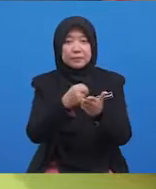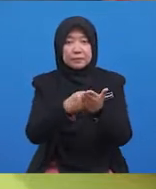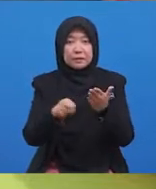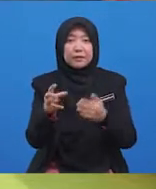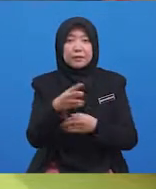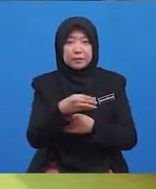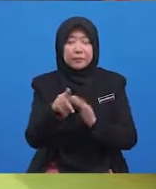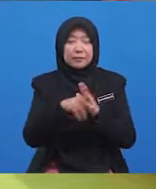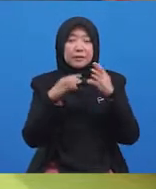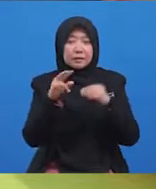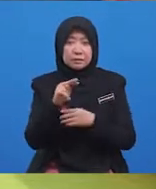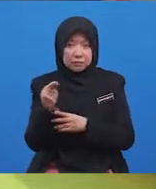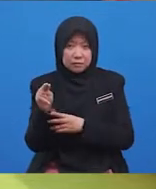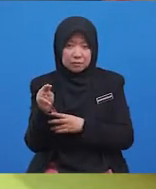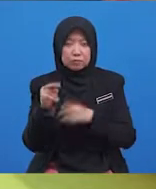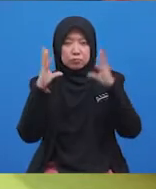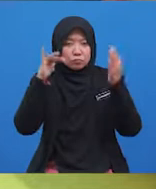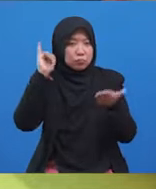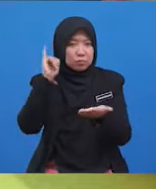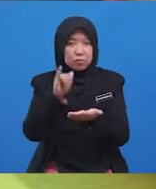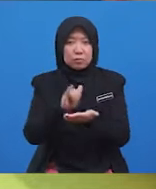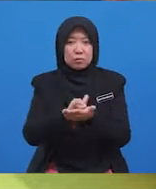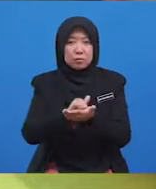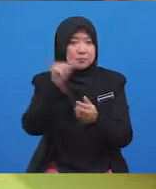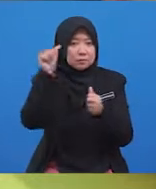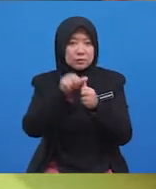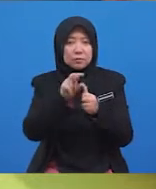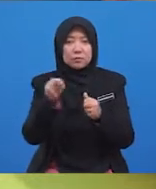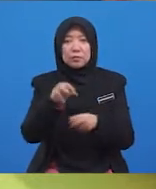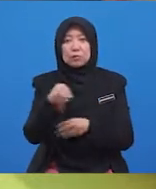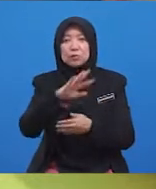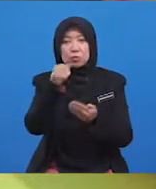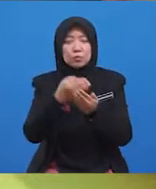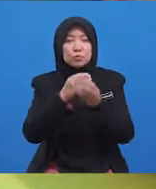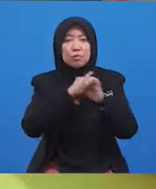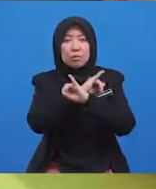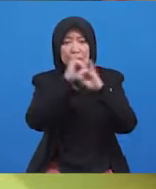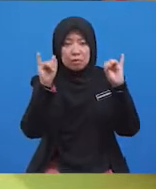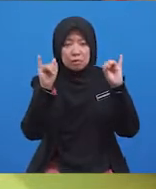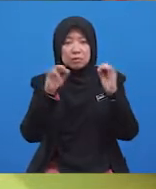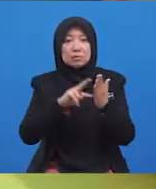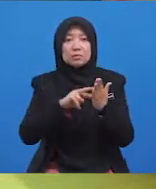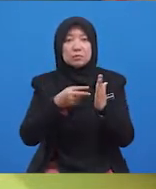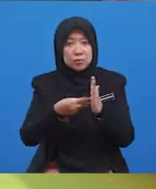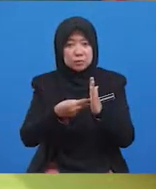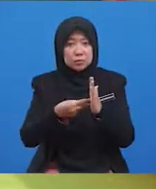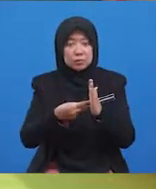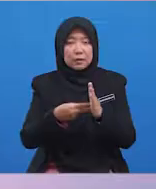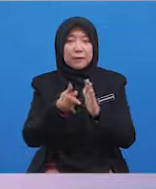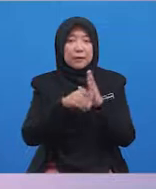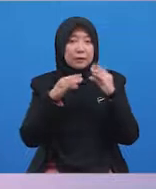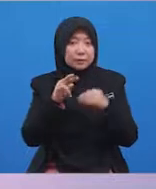pengajaran. Cikgu yakin ingatan murid-murid masih jelas tentang maksud nilai dan pengajaran,